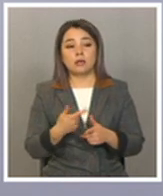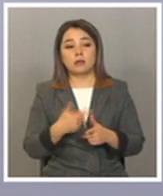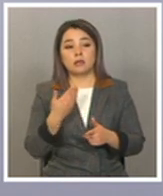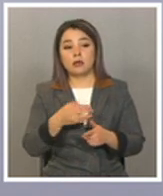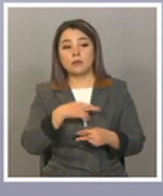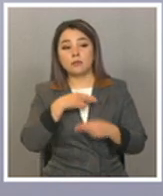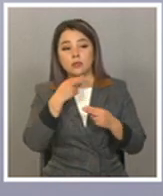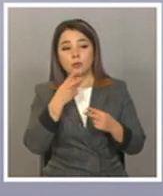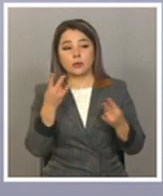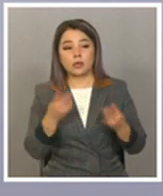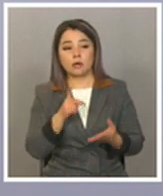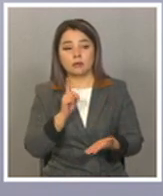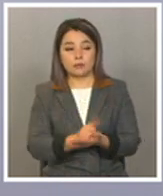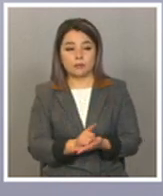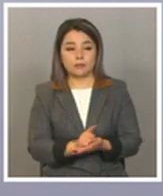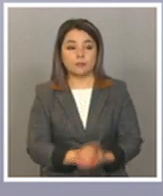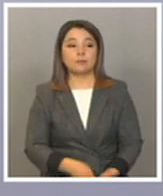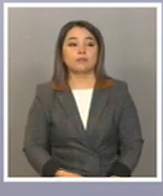мән беру керек.